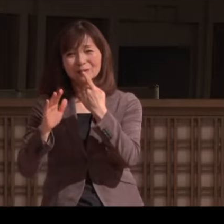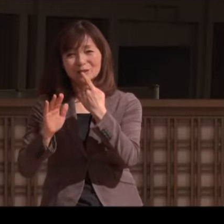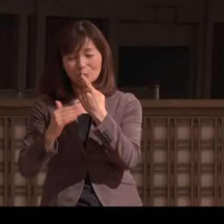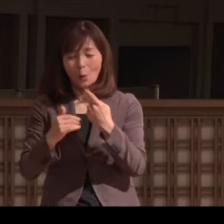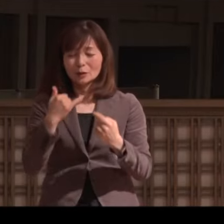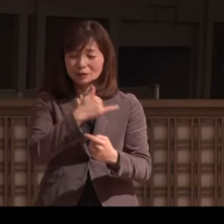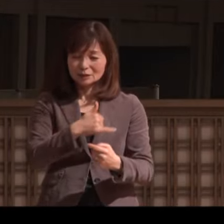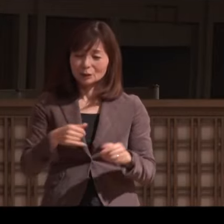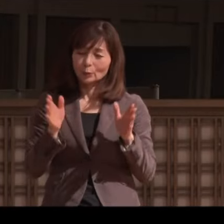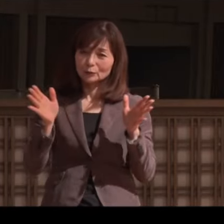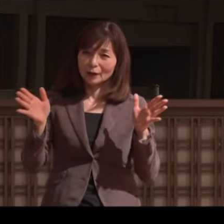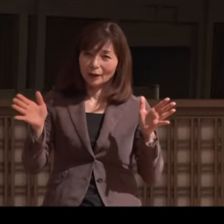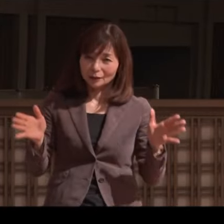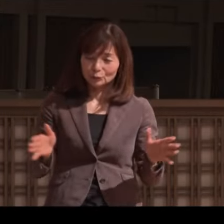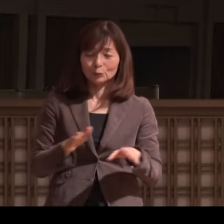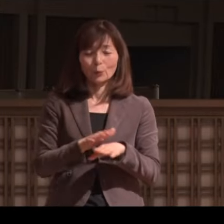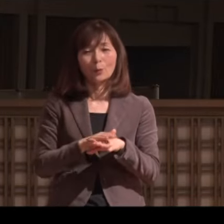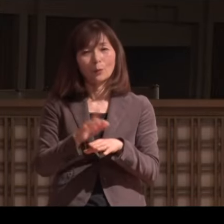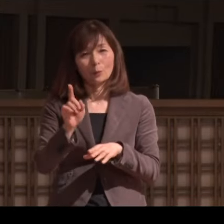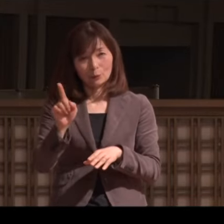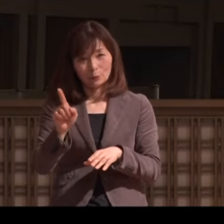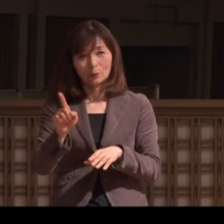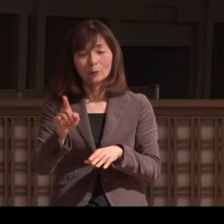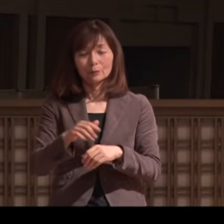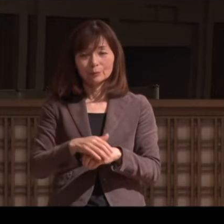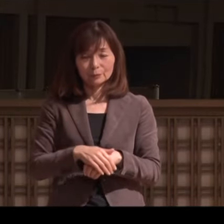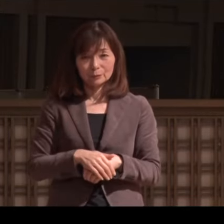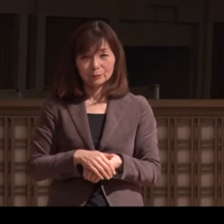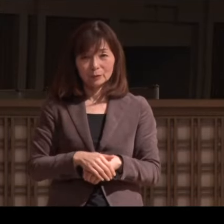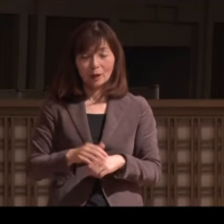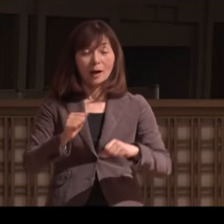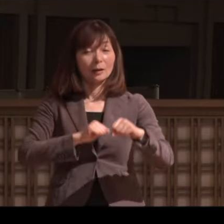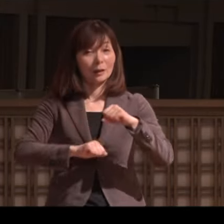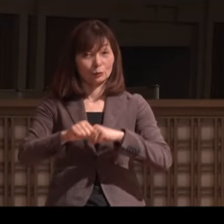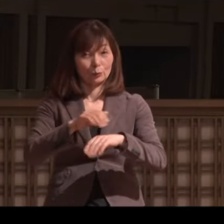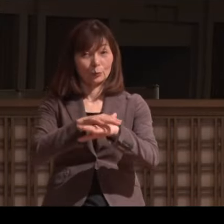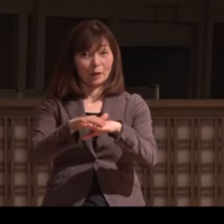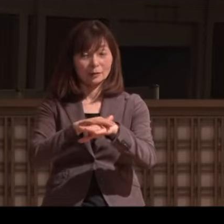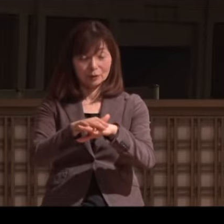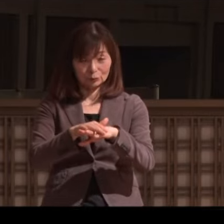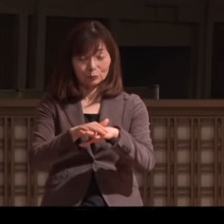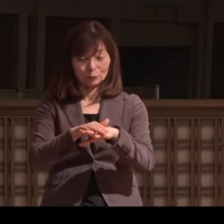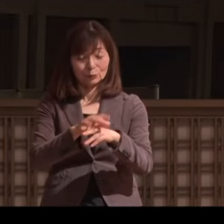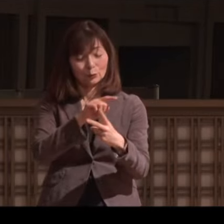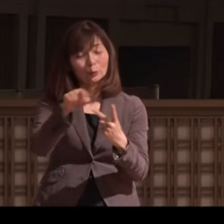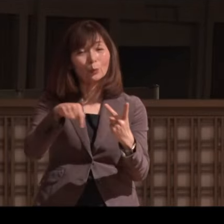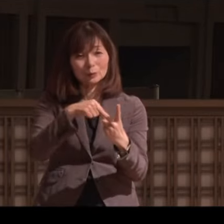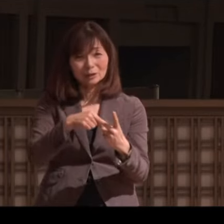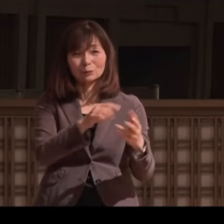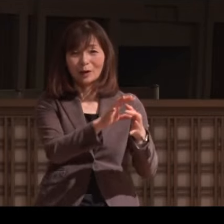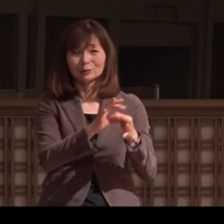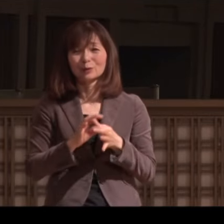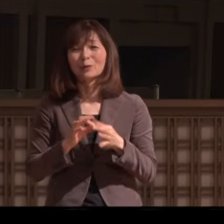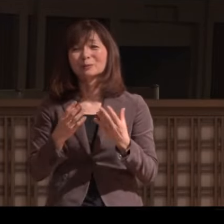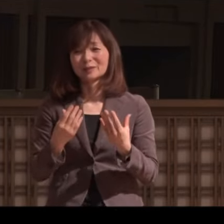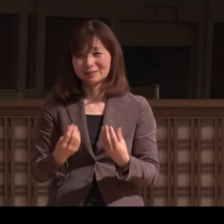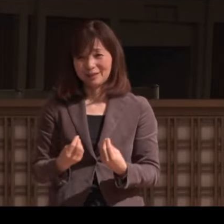だどうやらこれはというところとそれからそれにはやっぱり活動が大事だというところは伝わったと思います